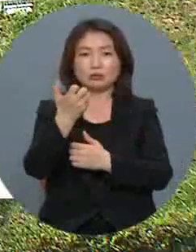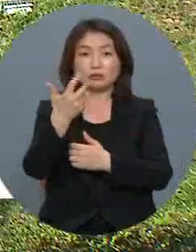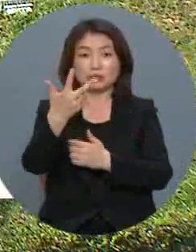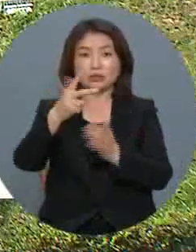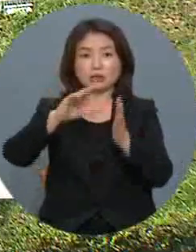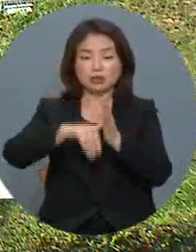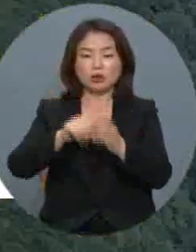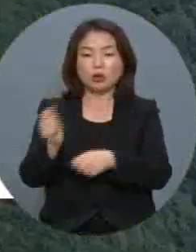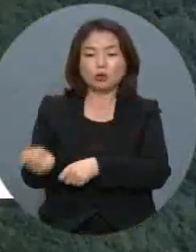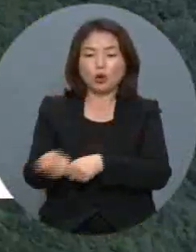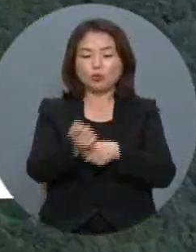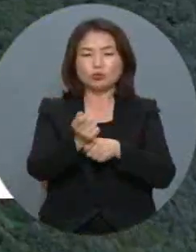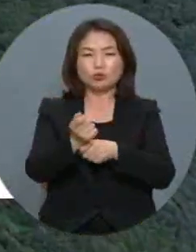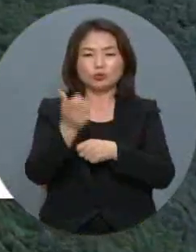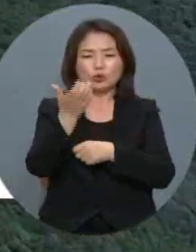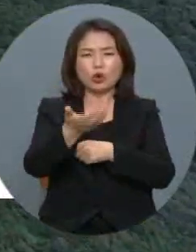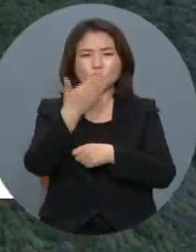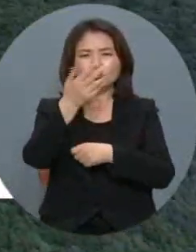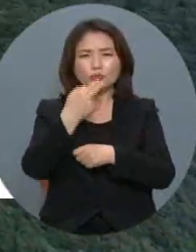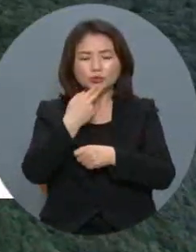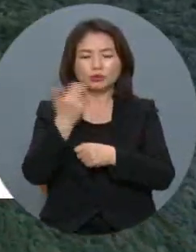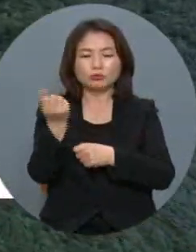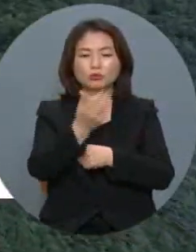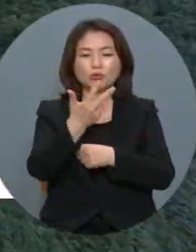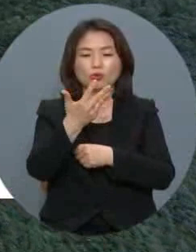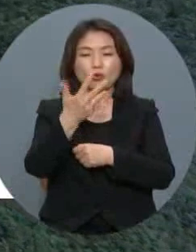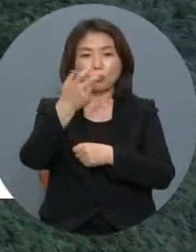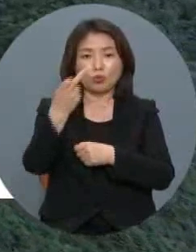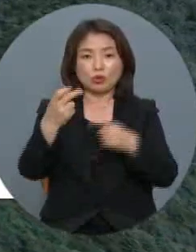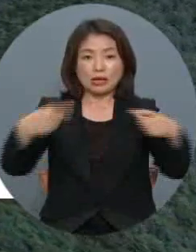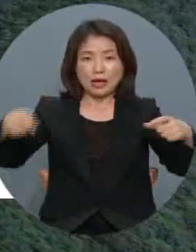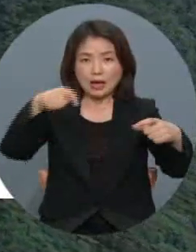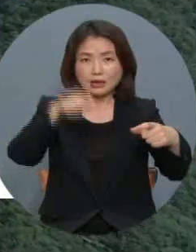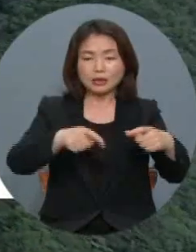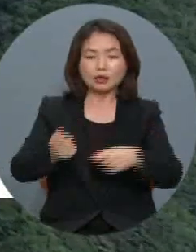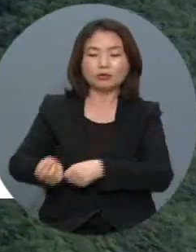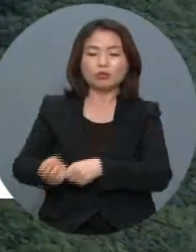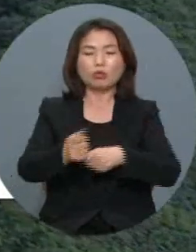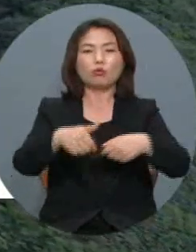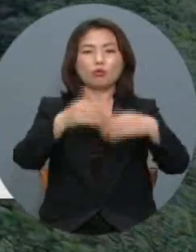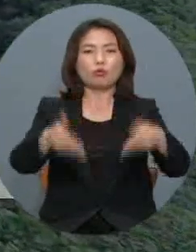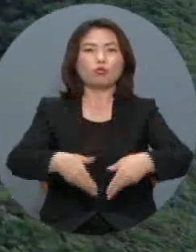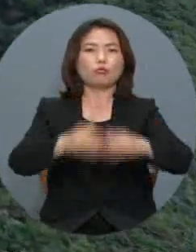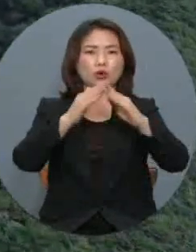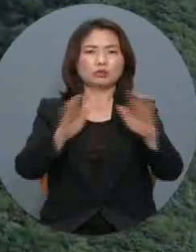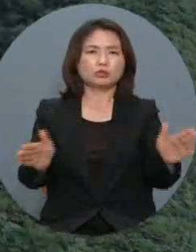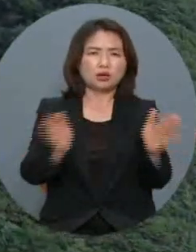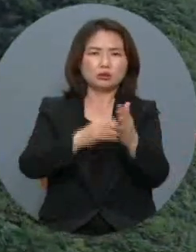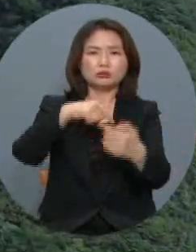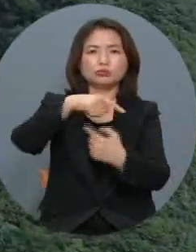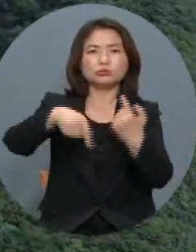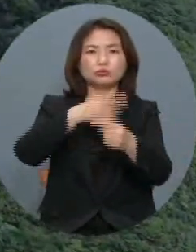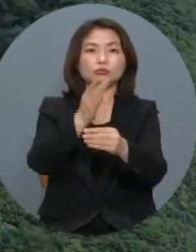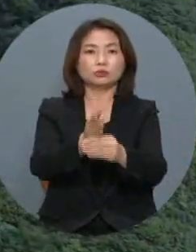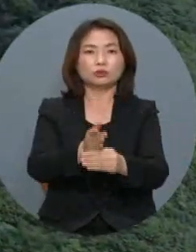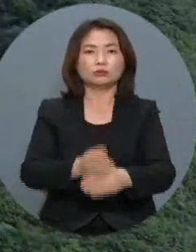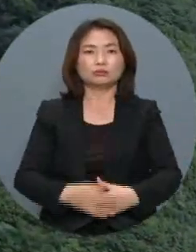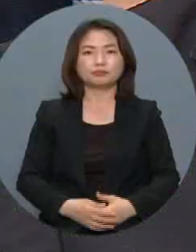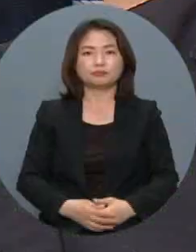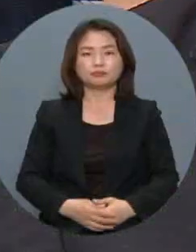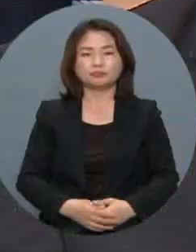1987년 골프장이 들어설 수 없는 팔공산 도립공원에 팔공 컨트리 클럽을 설립해 지금까지 운영하고